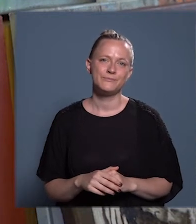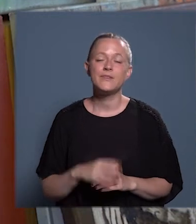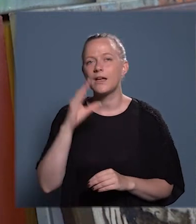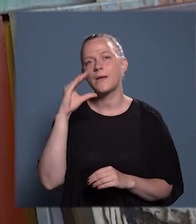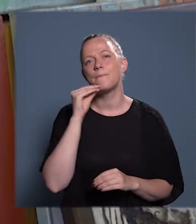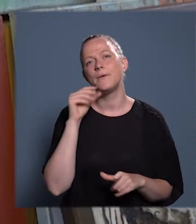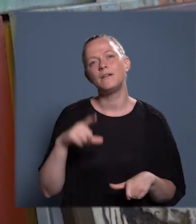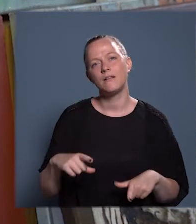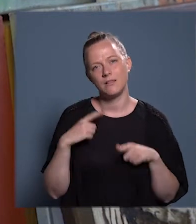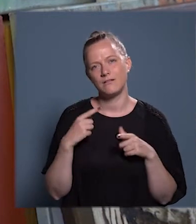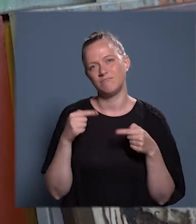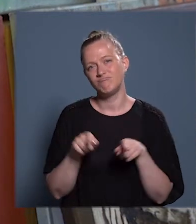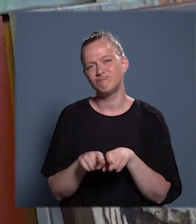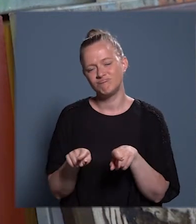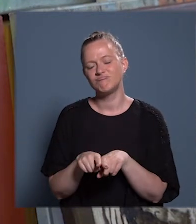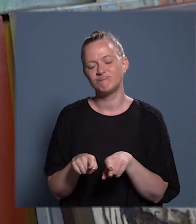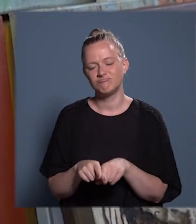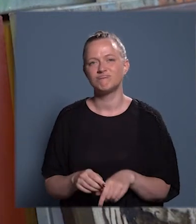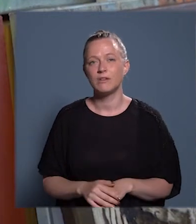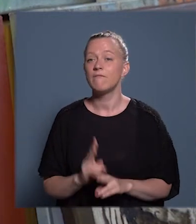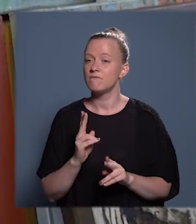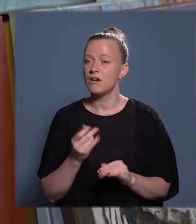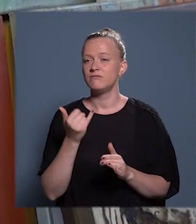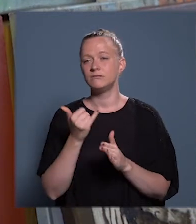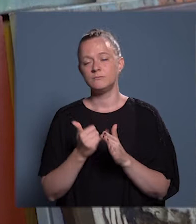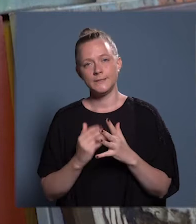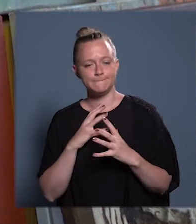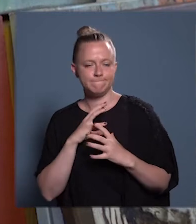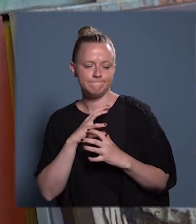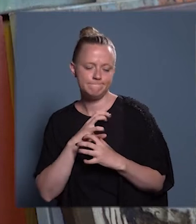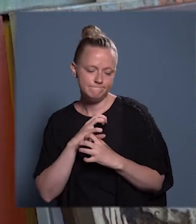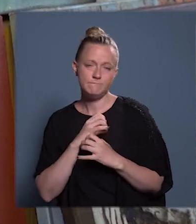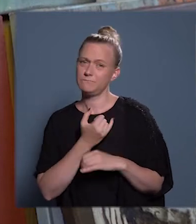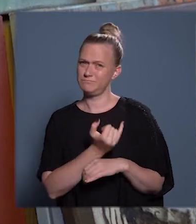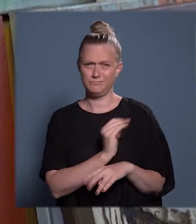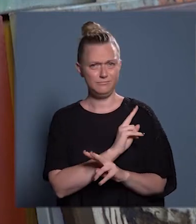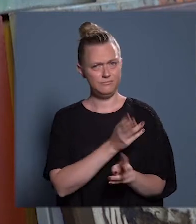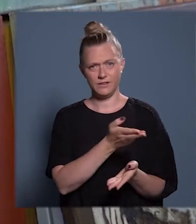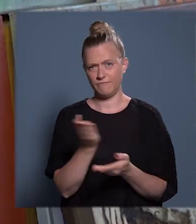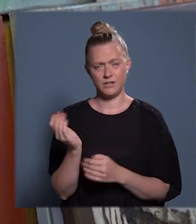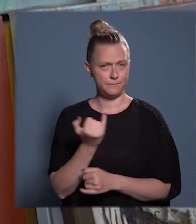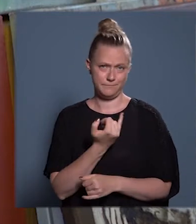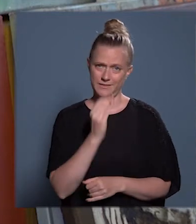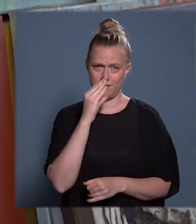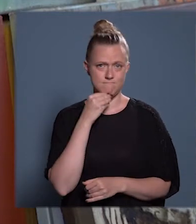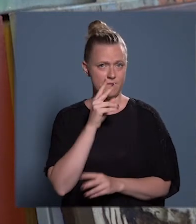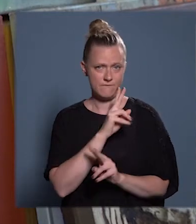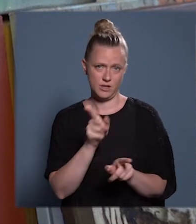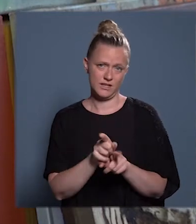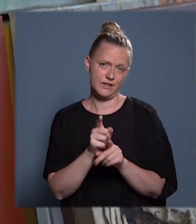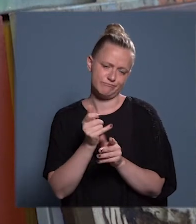lét az ilyen, hogy vannak mély részek mindenkinél, minden embernél.